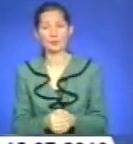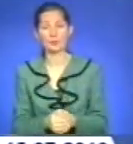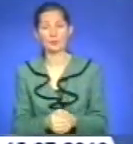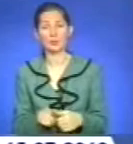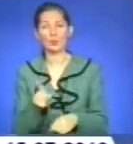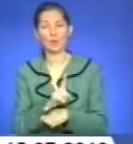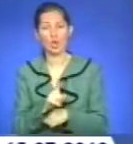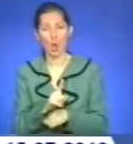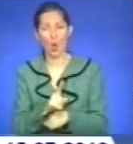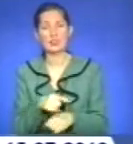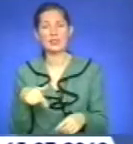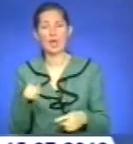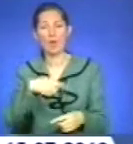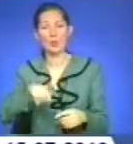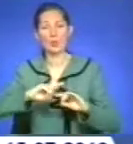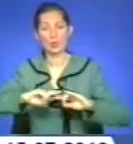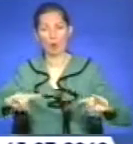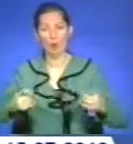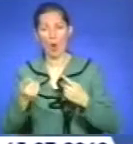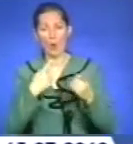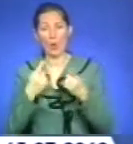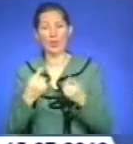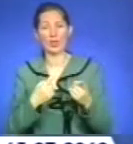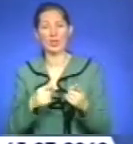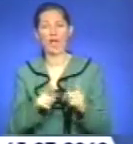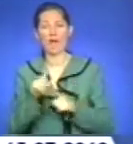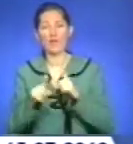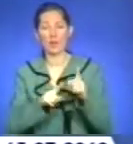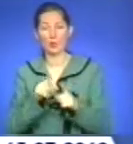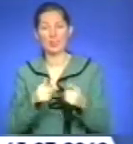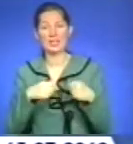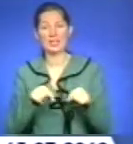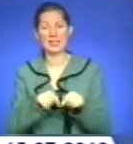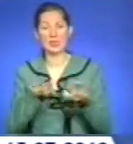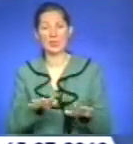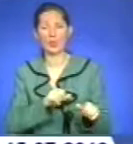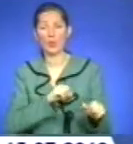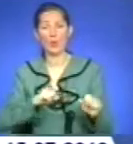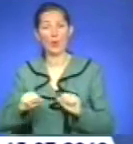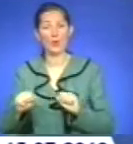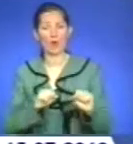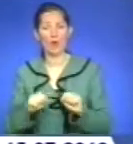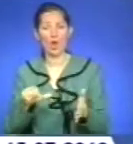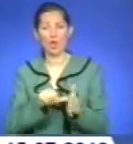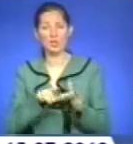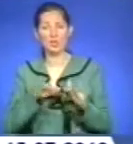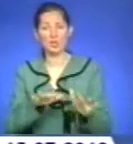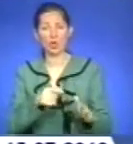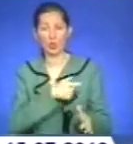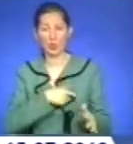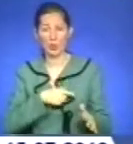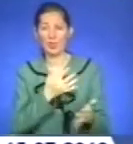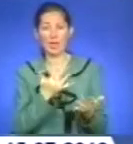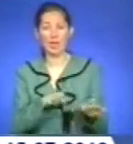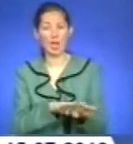У Тернополі за круглим столом обговорили реформування системи місцевого самоврядування. Учасники заходу, депутати різних